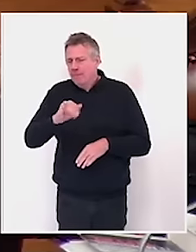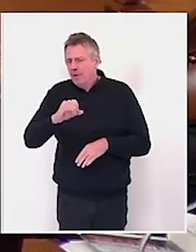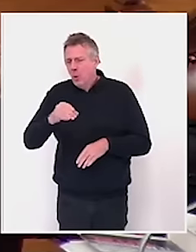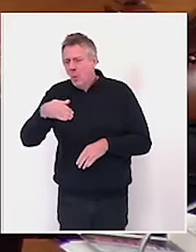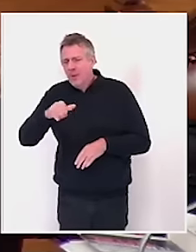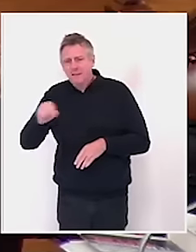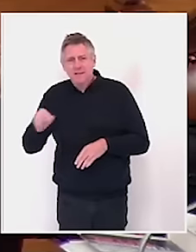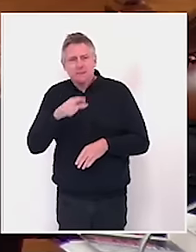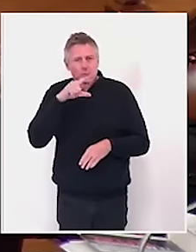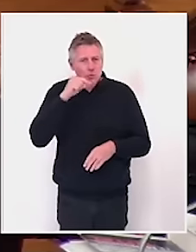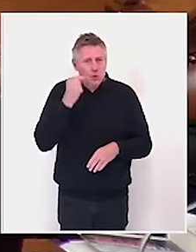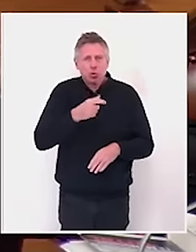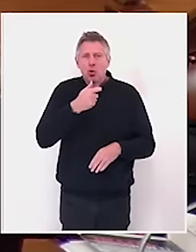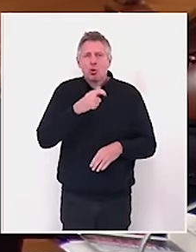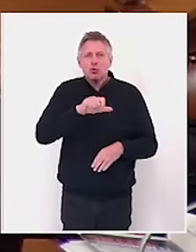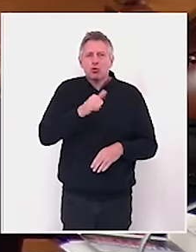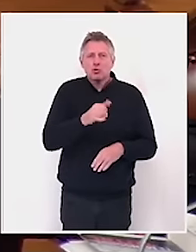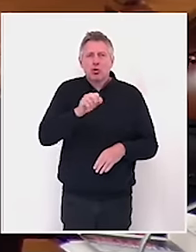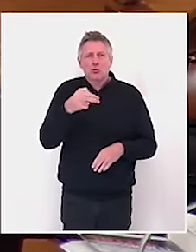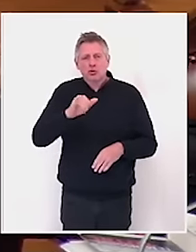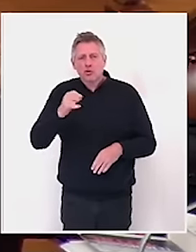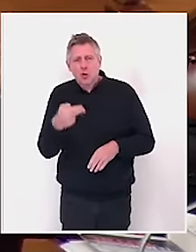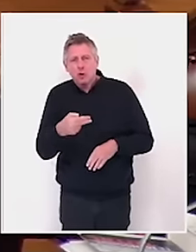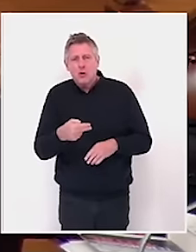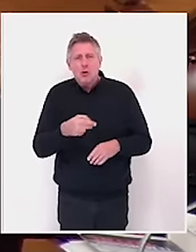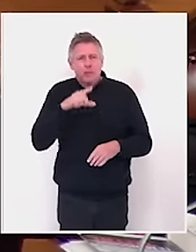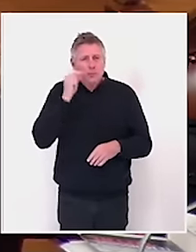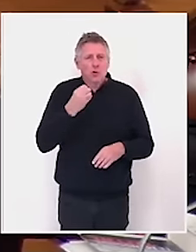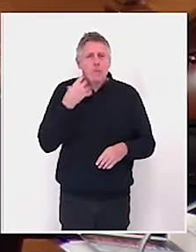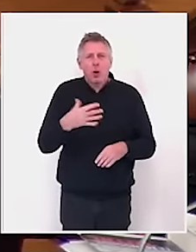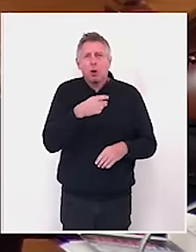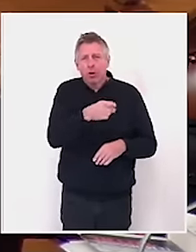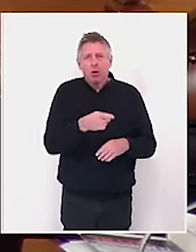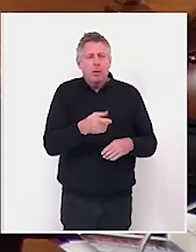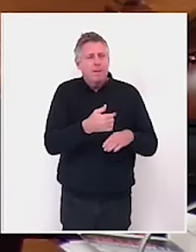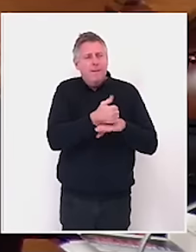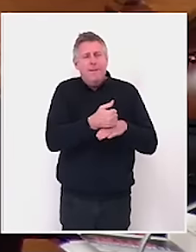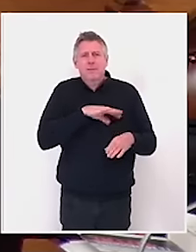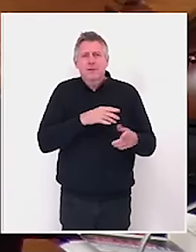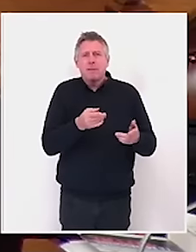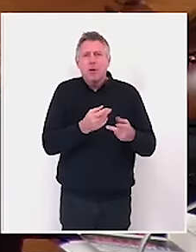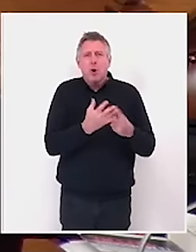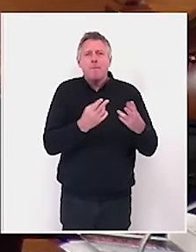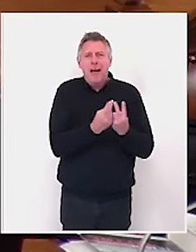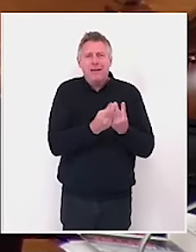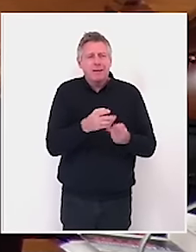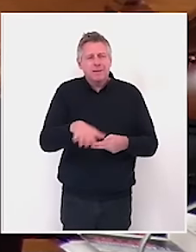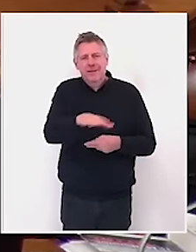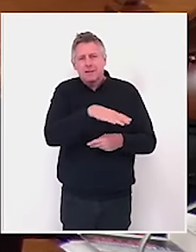au maire du Grand Parc, qui s'appelle pas Monsieur Poutou, hein, qui s'appelle Monsieur Blanc. Et puis j'avais envoyé